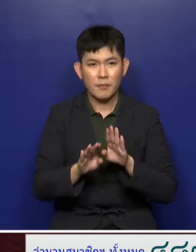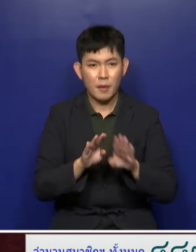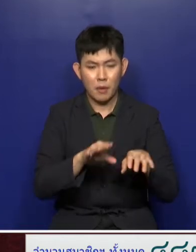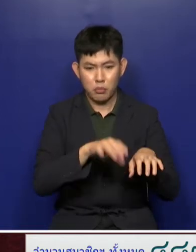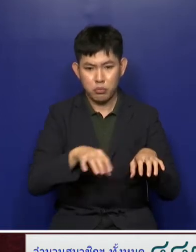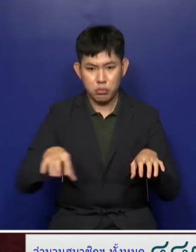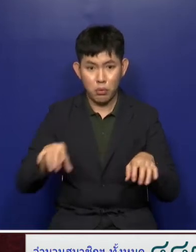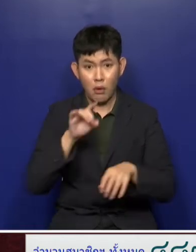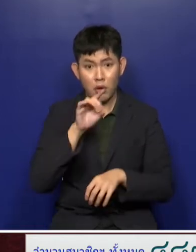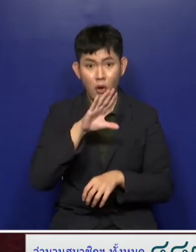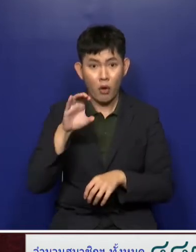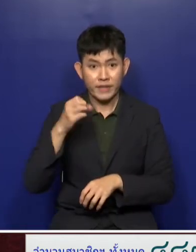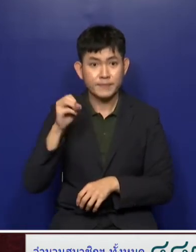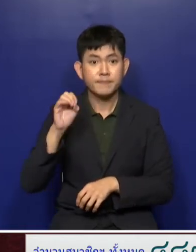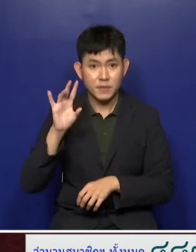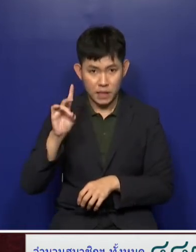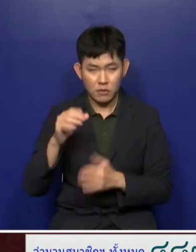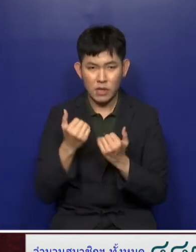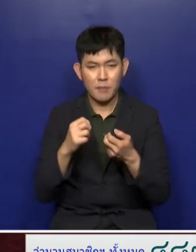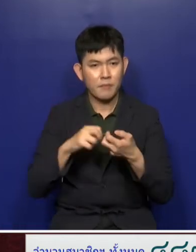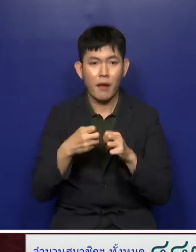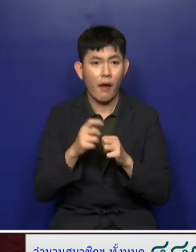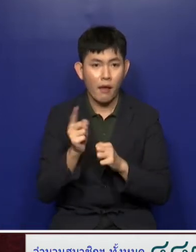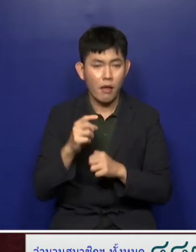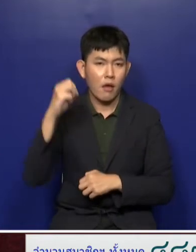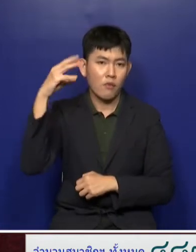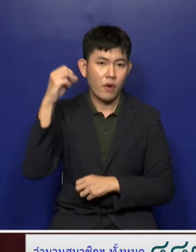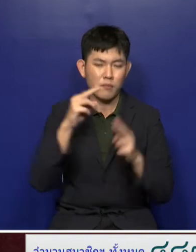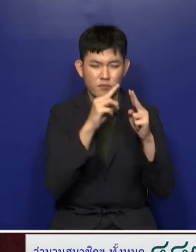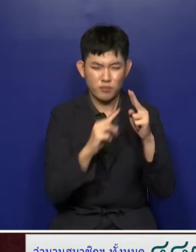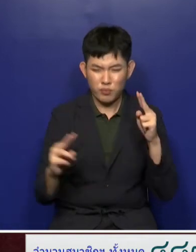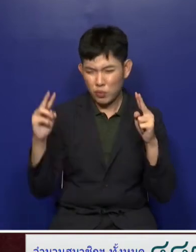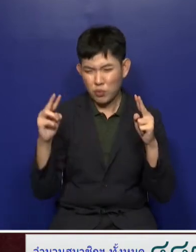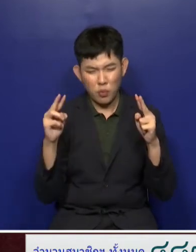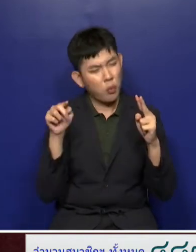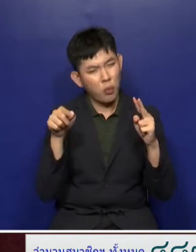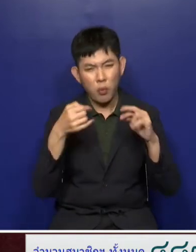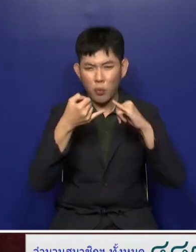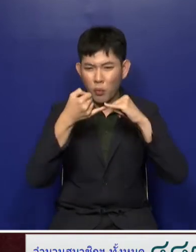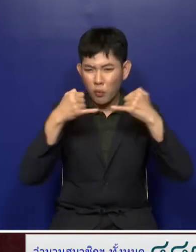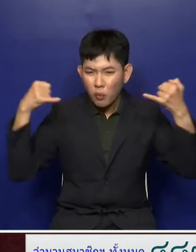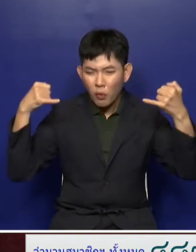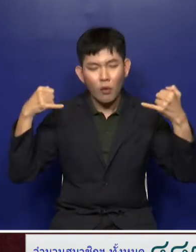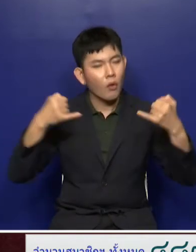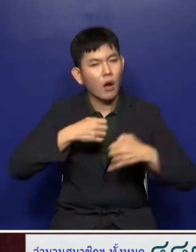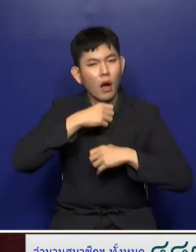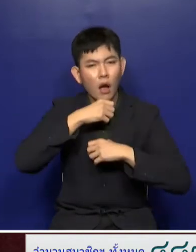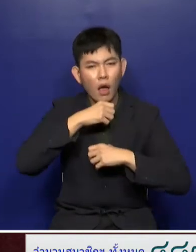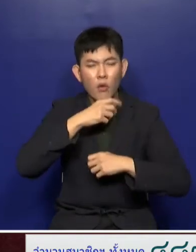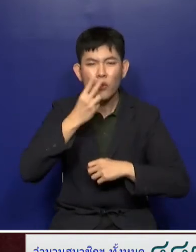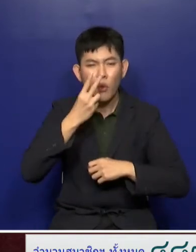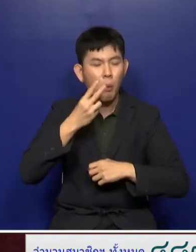อาคารซึ่งในขณะนี้นะครับระบบไฟหรือเฉพาะสายไฟต่างๆนะครับเก่าชำรุดนะครับอาจจะเกิดการ